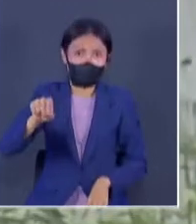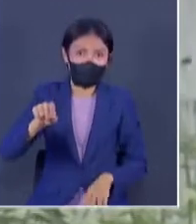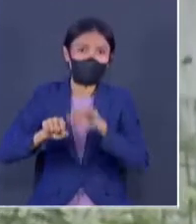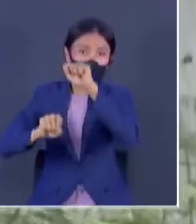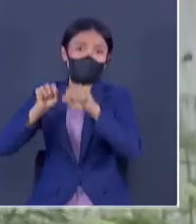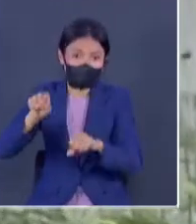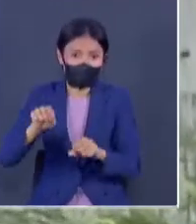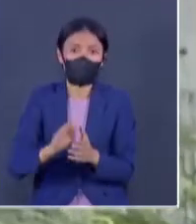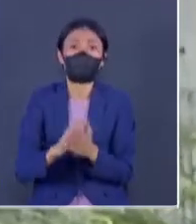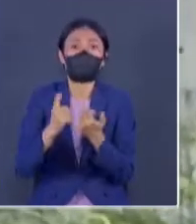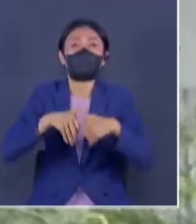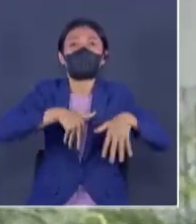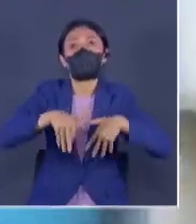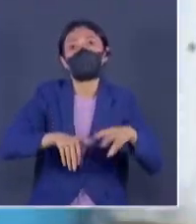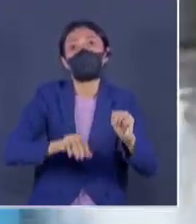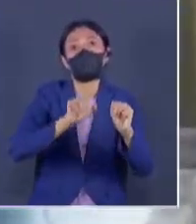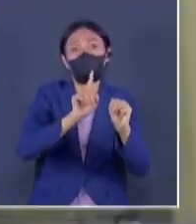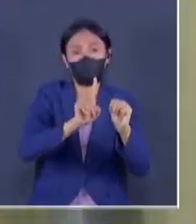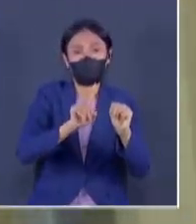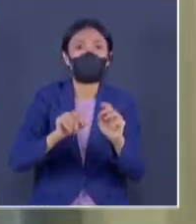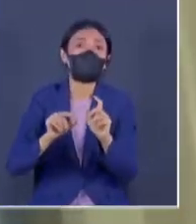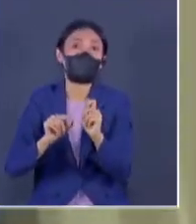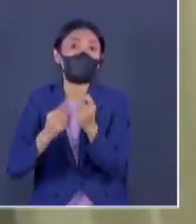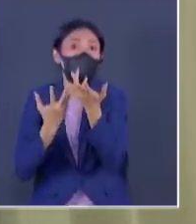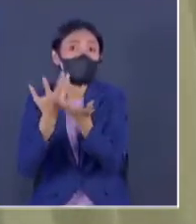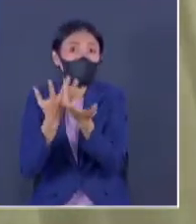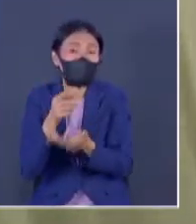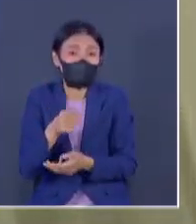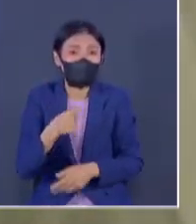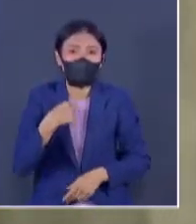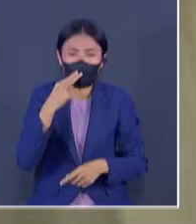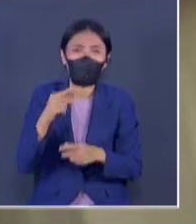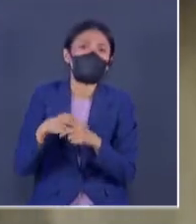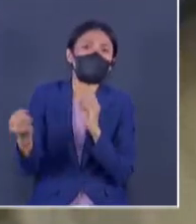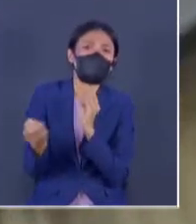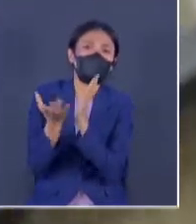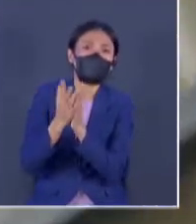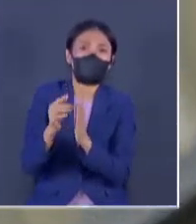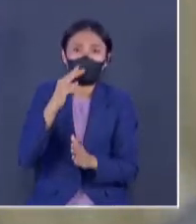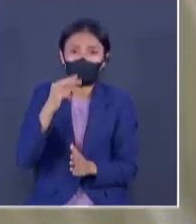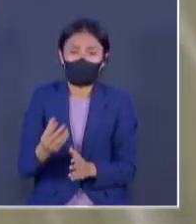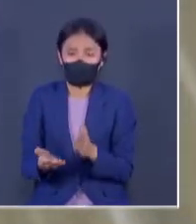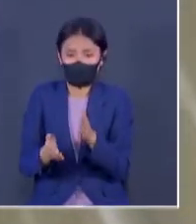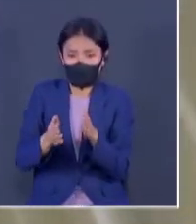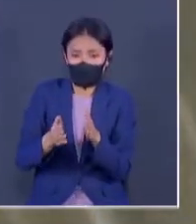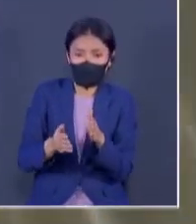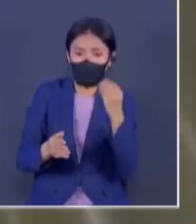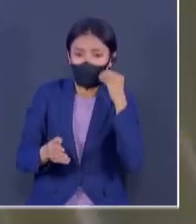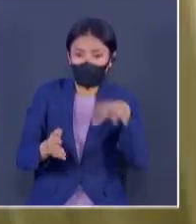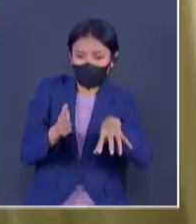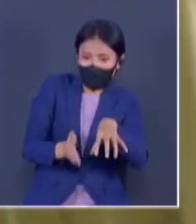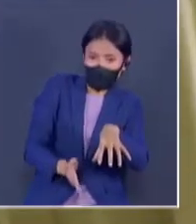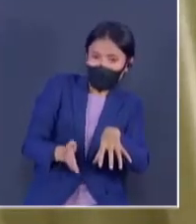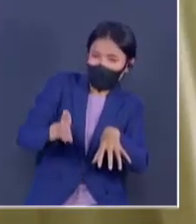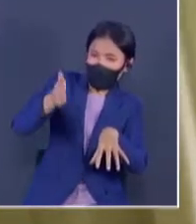ย่าอำเภอกาญจนบุรีที่ได้รับผลกระทบจากการถมดินแล้วก็สร้างแนวรั้วบนกำแพงจนสูงมิดหลังคาบอกว่ารู้สึกดีใ